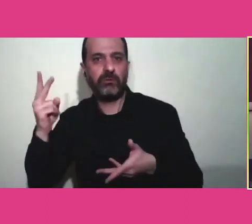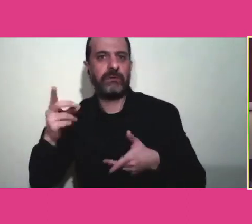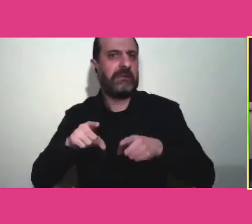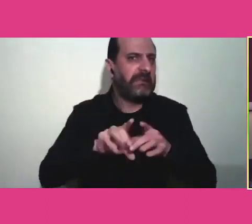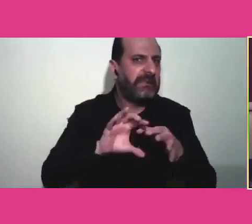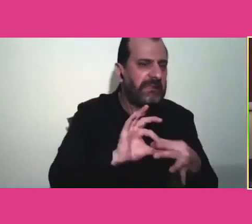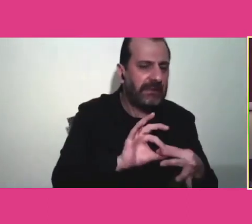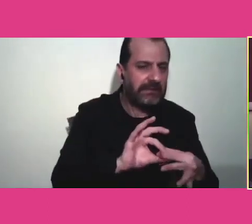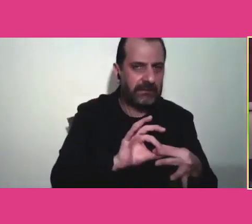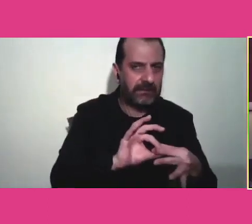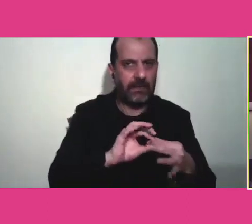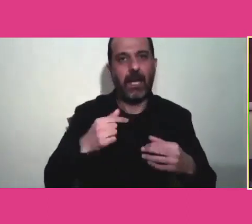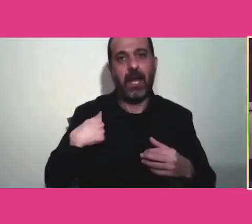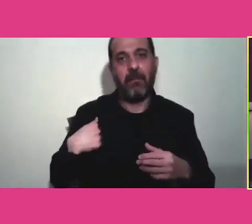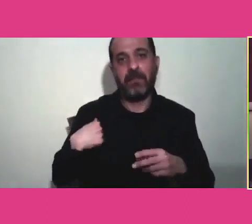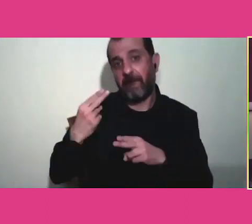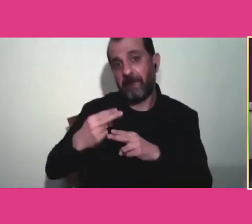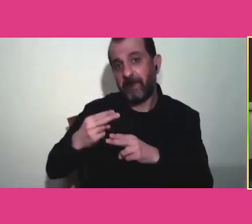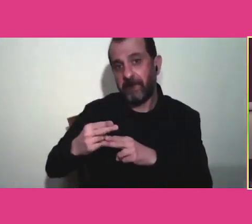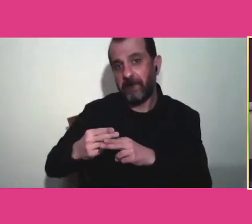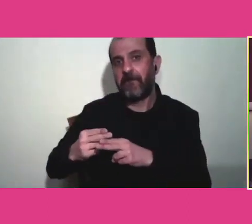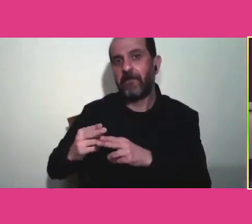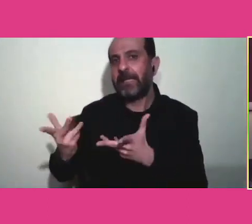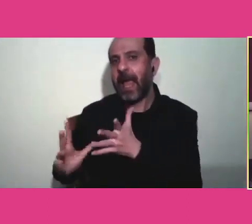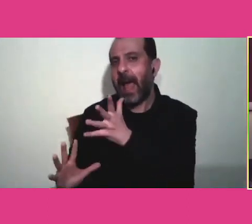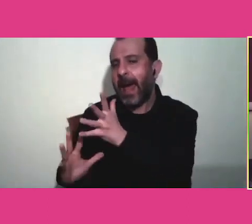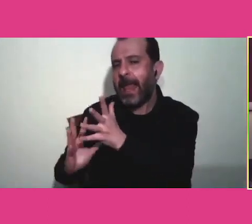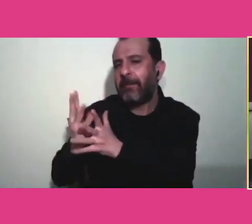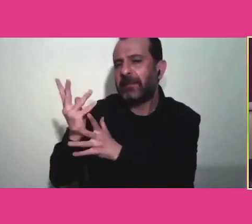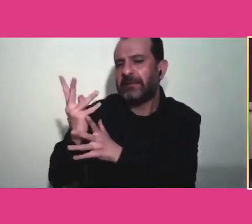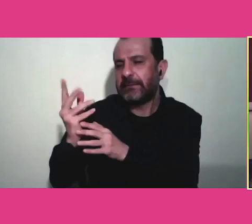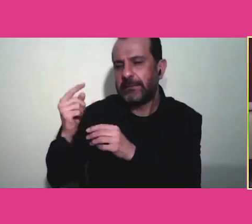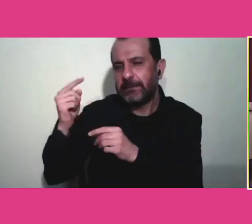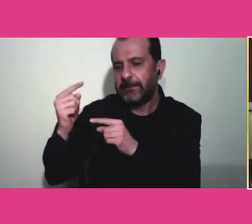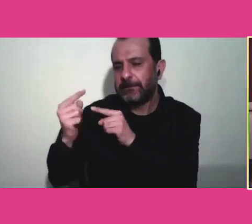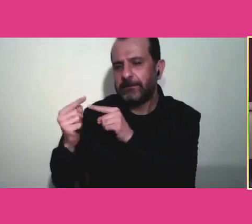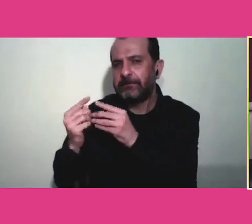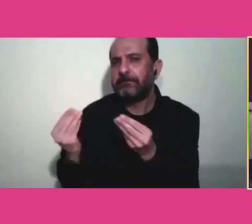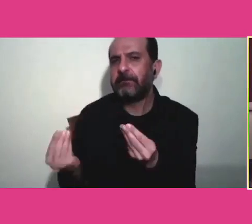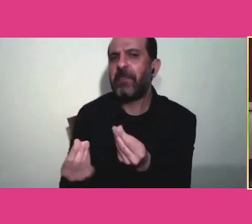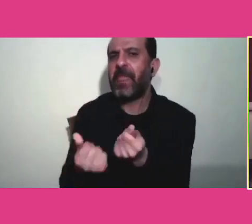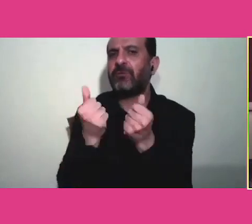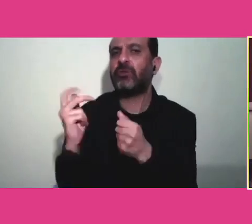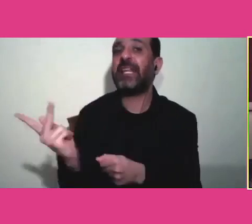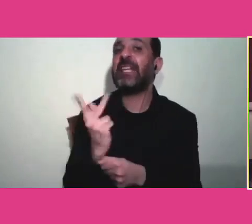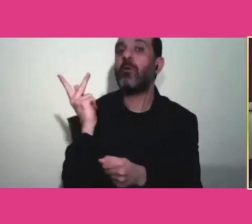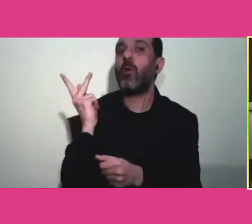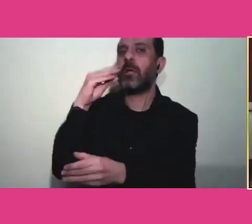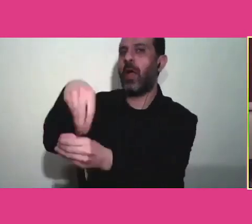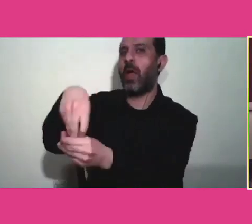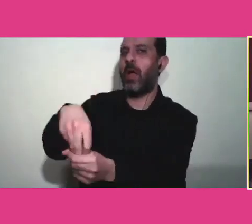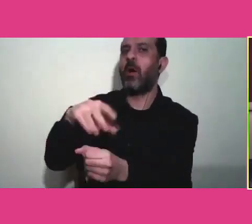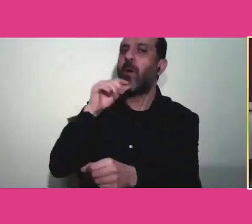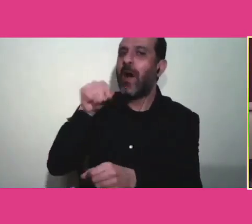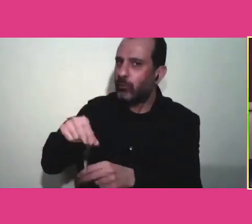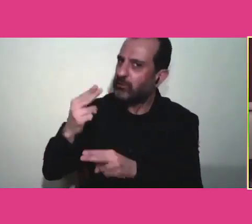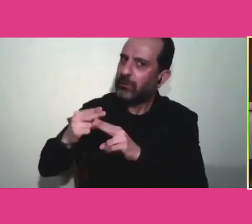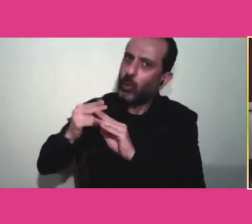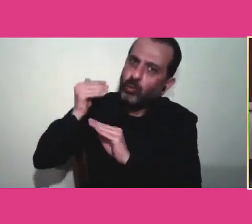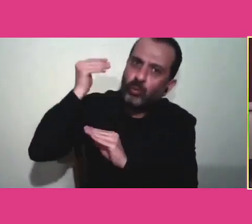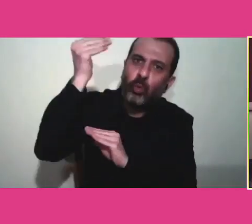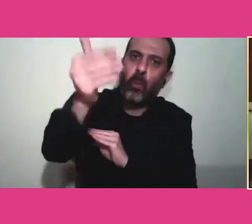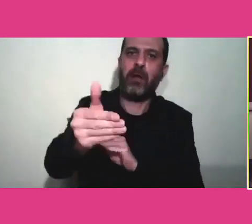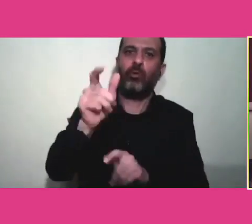Ρίχνουμε λίγο βάρος στην ανάπτυξη των κοινωνικών δεξιοτήτων, καθώς αποτελεί ένα από τα σημαντικότερα ερεθίσματα της εξέλιξης του ανθρώπου, αφού